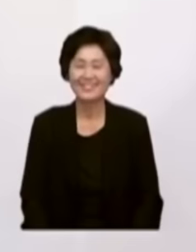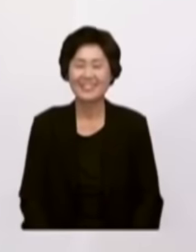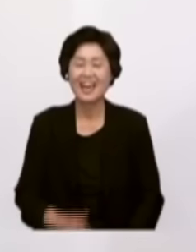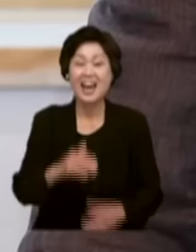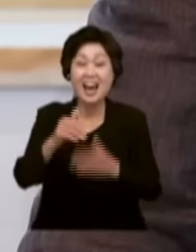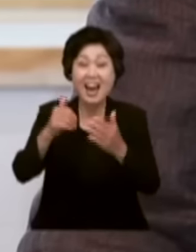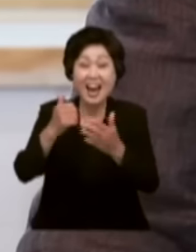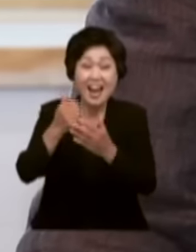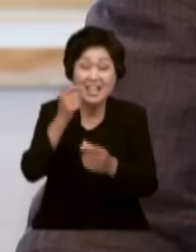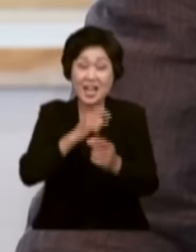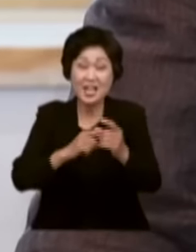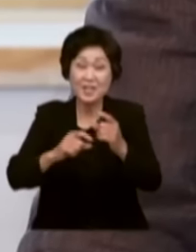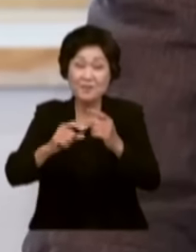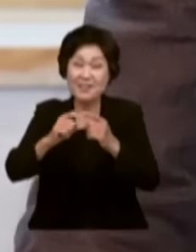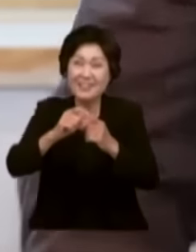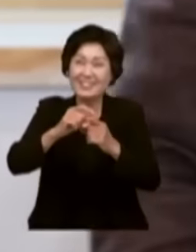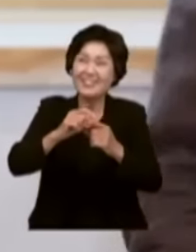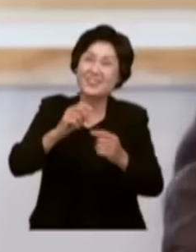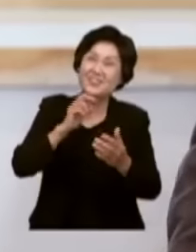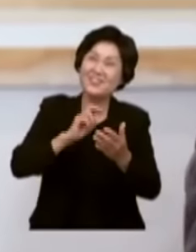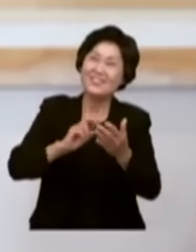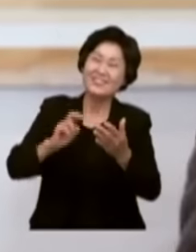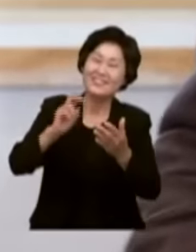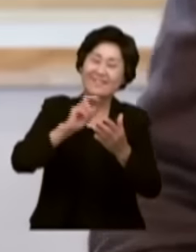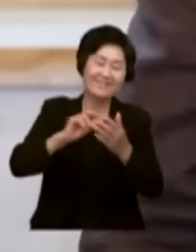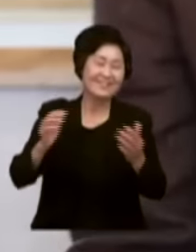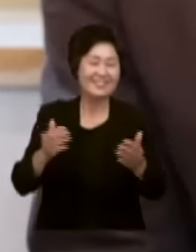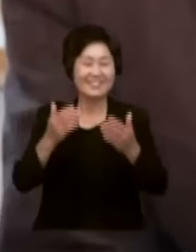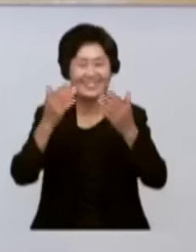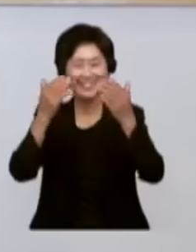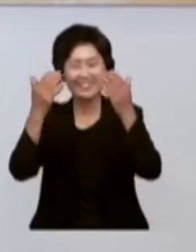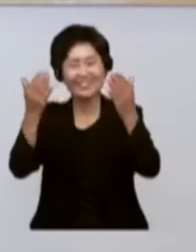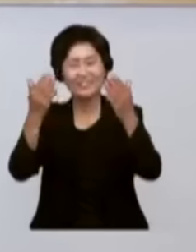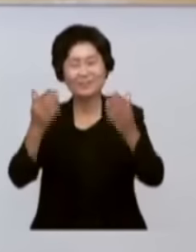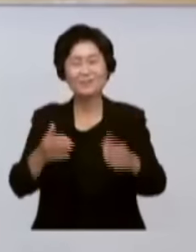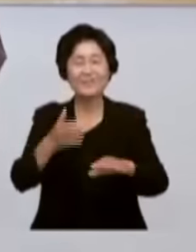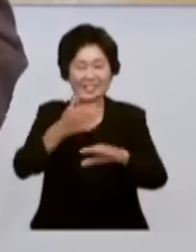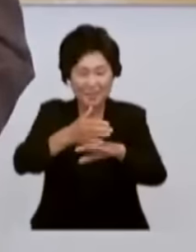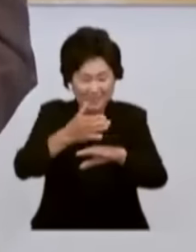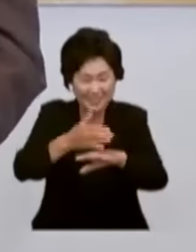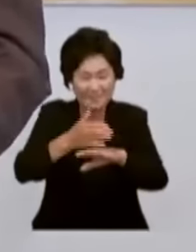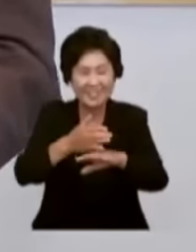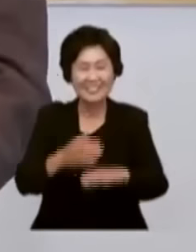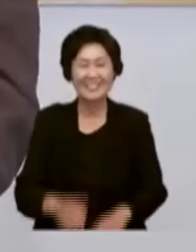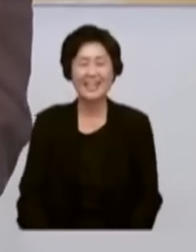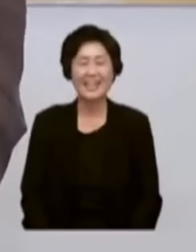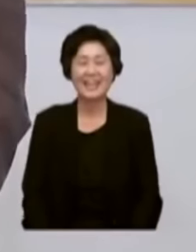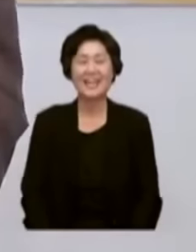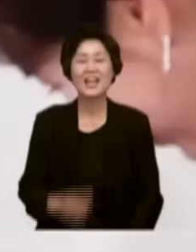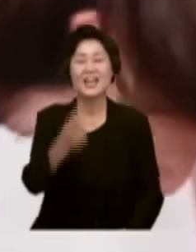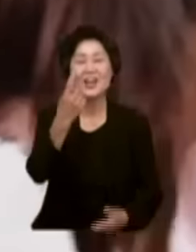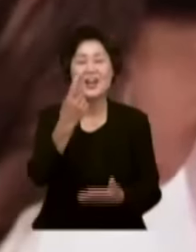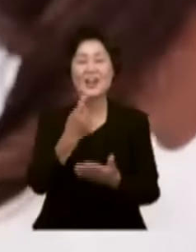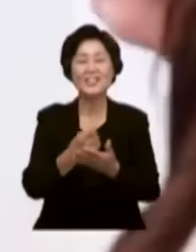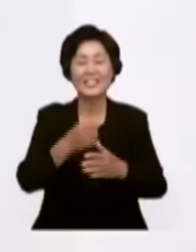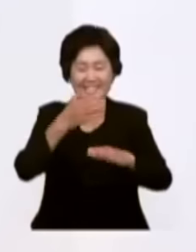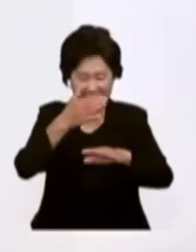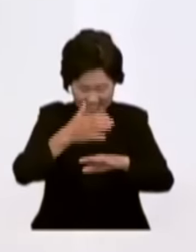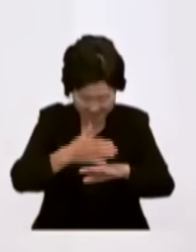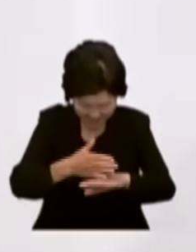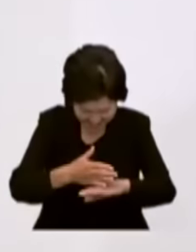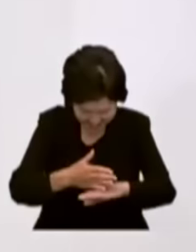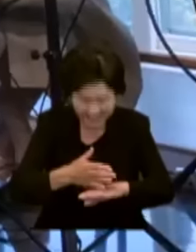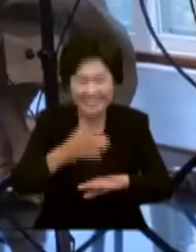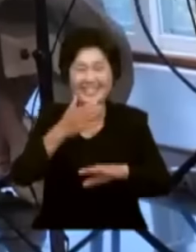더 이렇게 잘 보여. 감사합니다. 인사 나눌게요. 네. 조영구 집사님. 고맙습니다. 감사합니다.